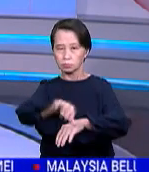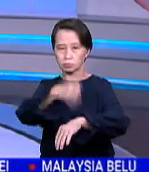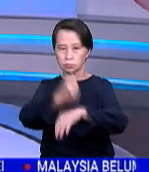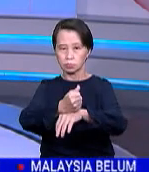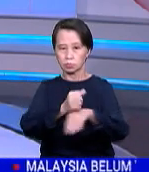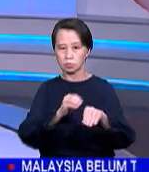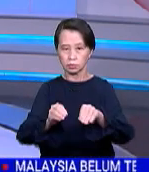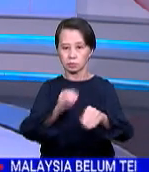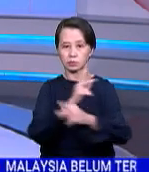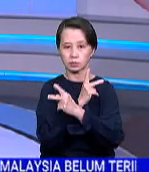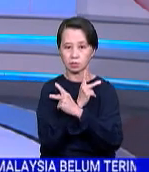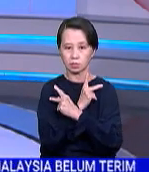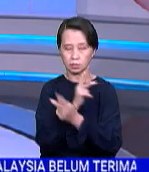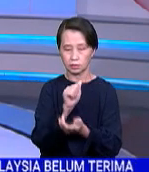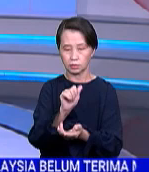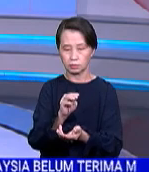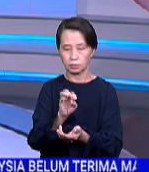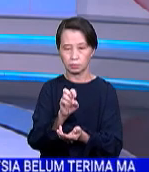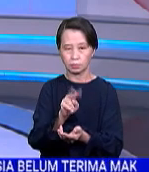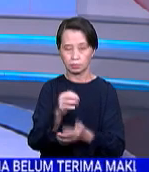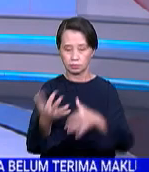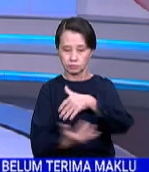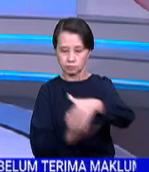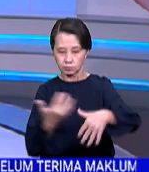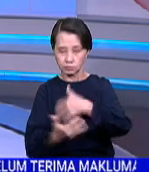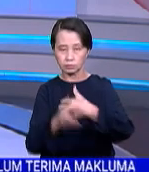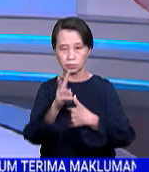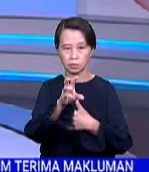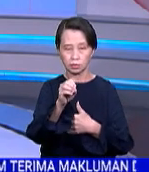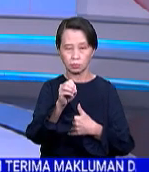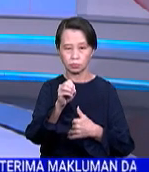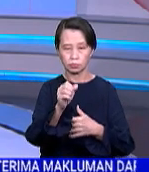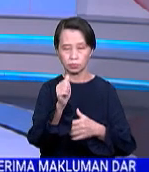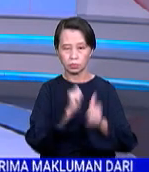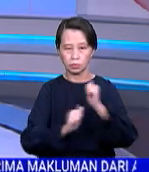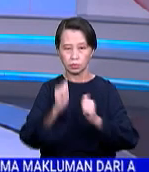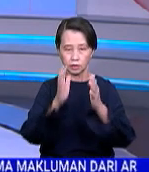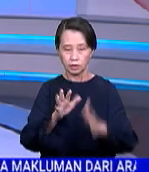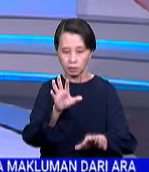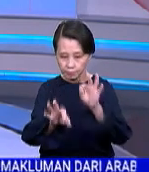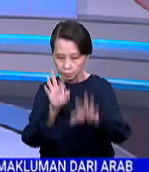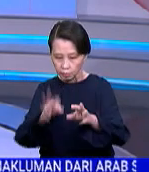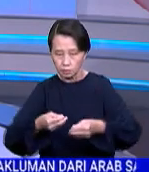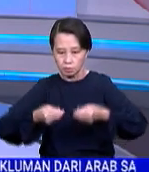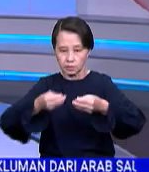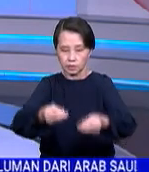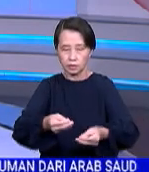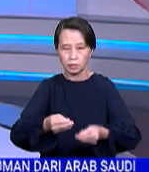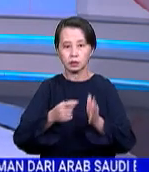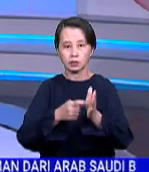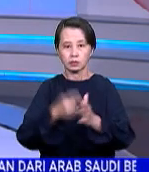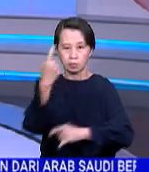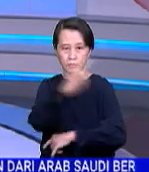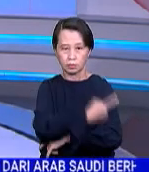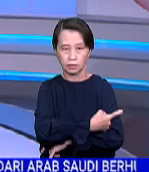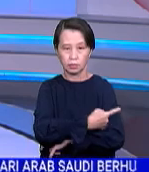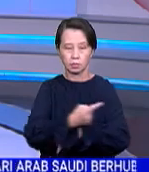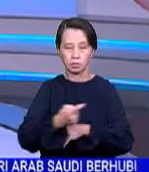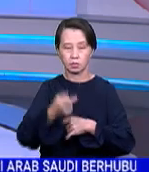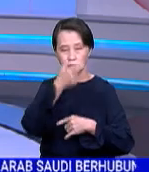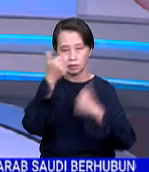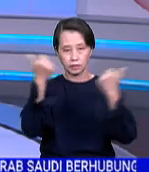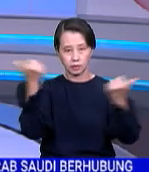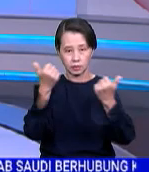Pertubuhan Penggerak Kasih Amani menyantuni 60 artis veteran terpilih menerusi pemberian sumbangan keperluan harian bersempena